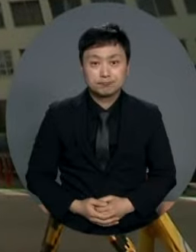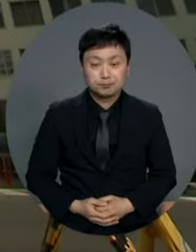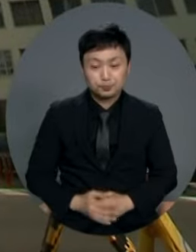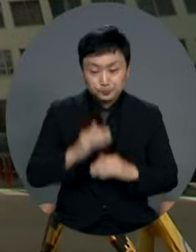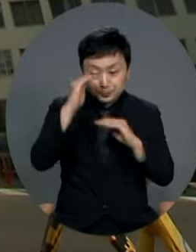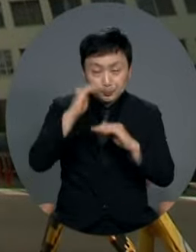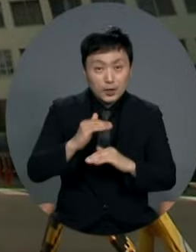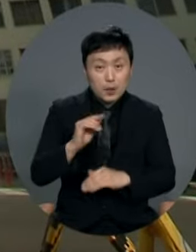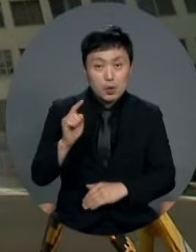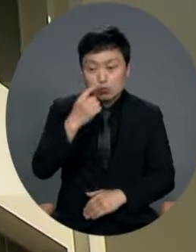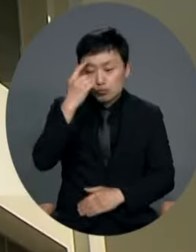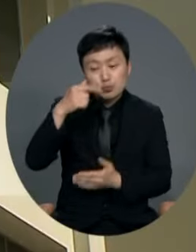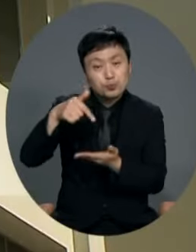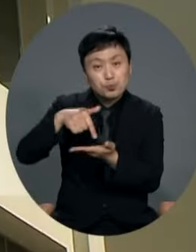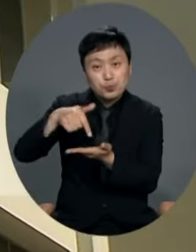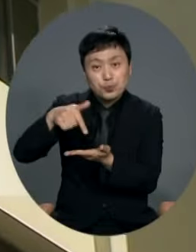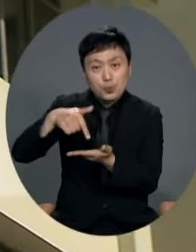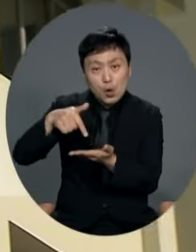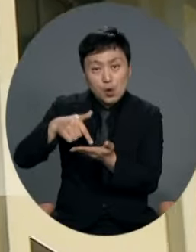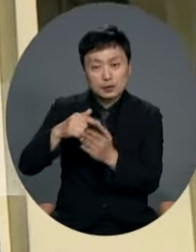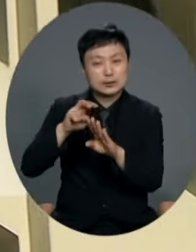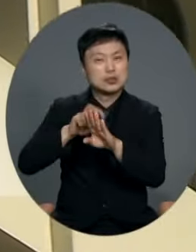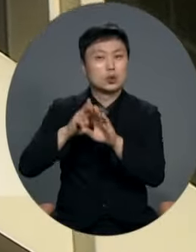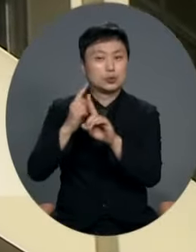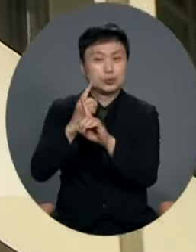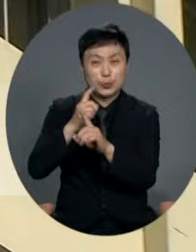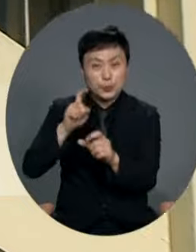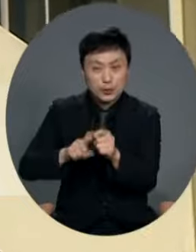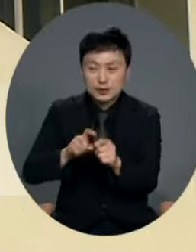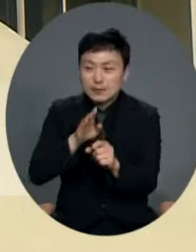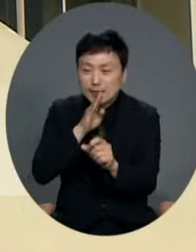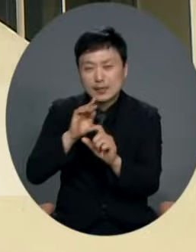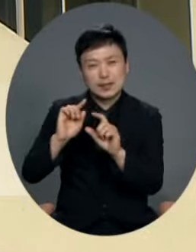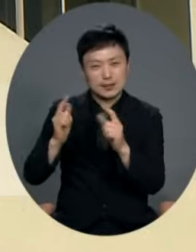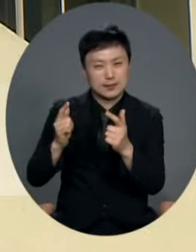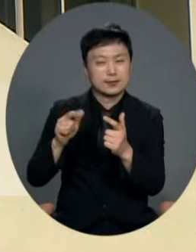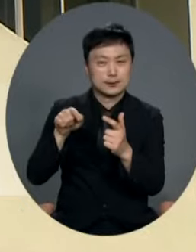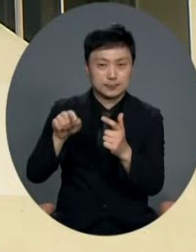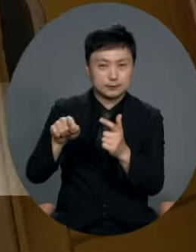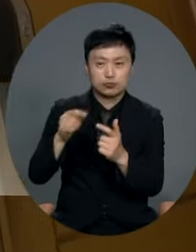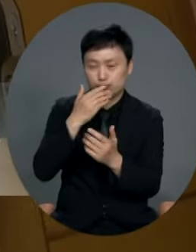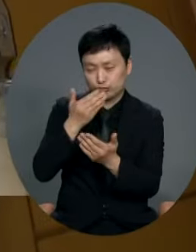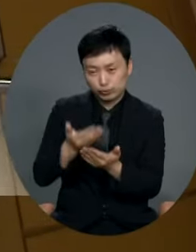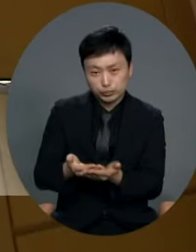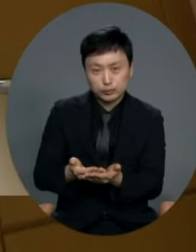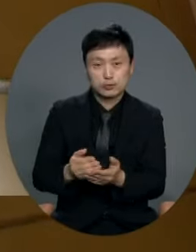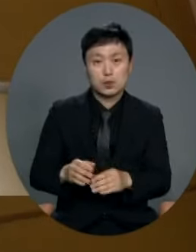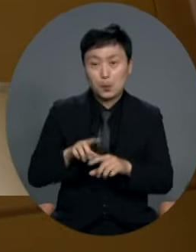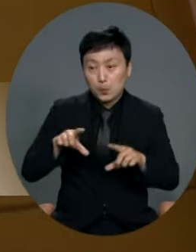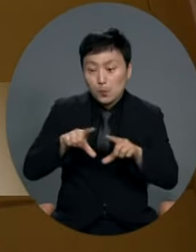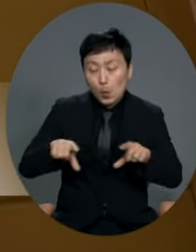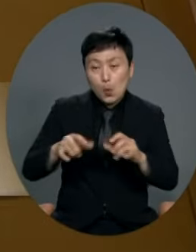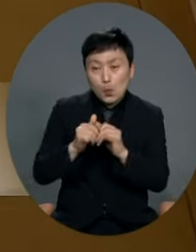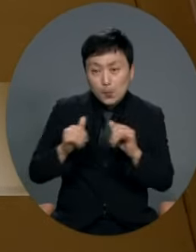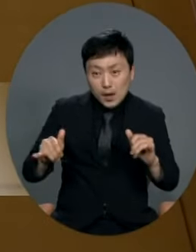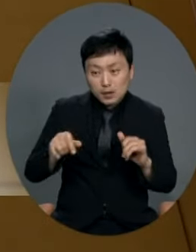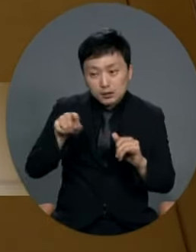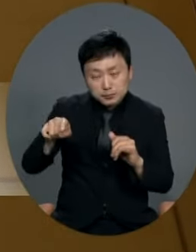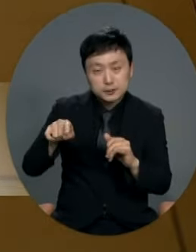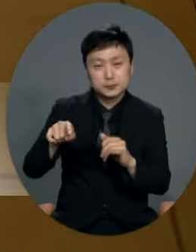쟁점은 눈썹 문신이 의료 행위이냐 아니냐였습니다. 비의료인 의료 행위는 법으로 금지하고